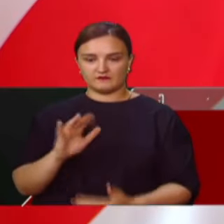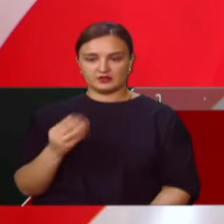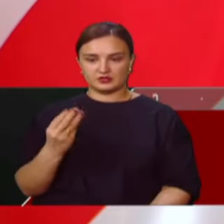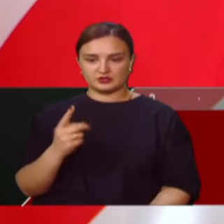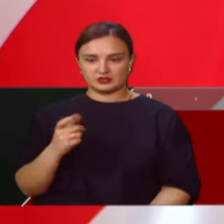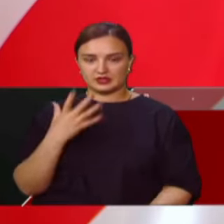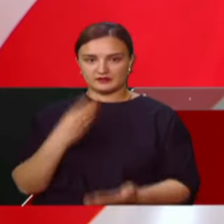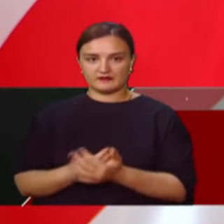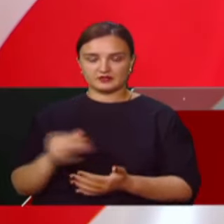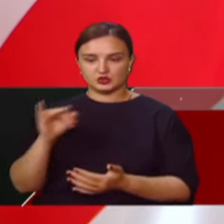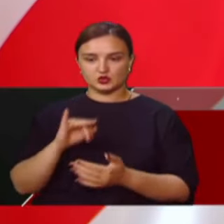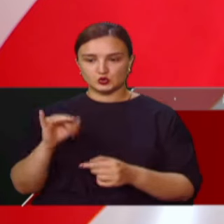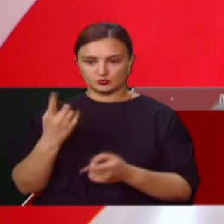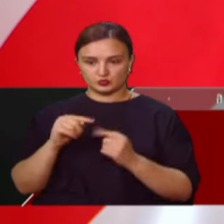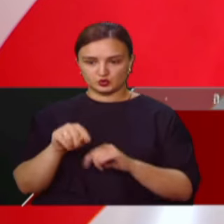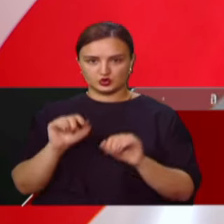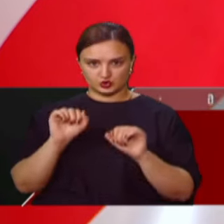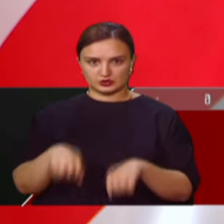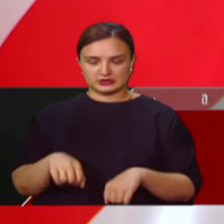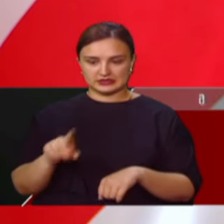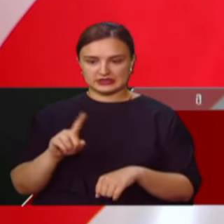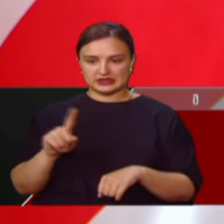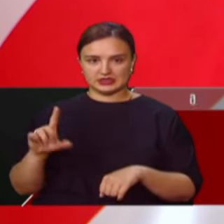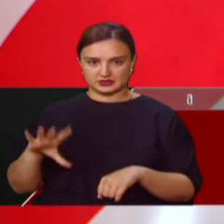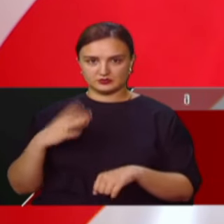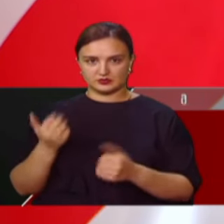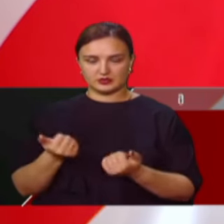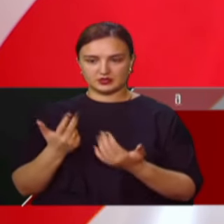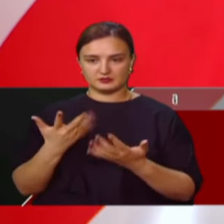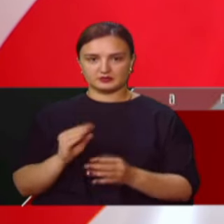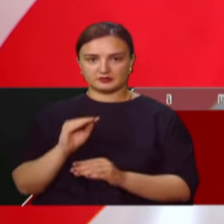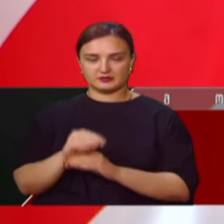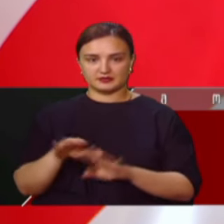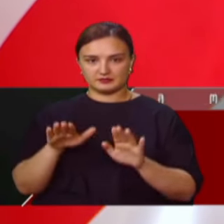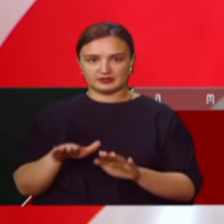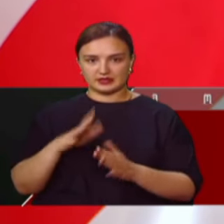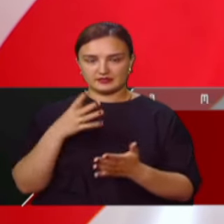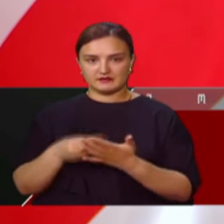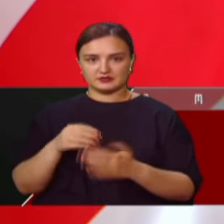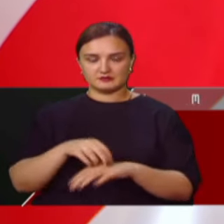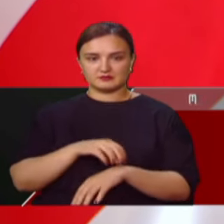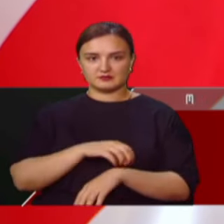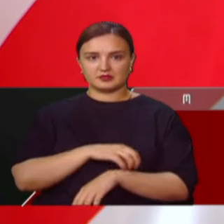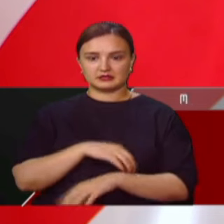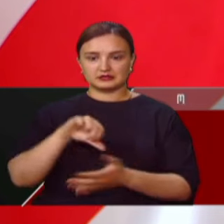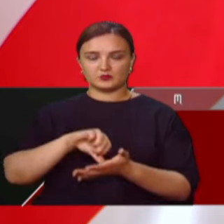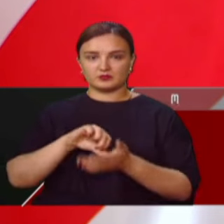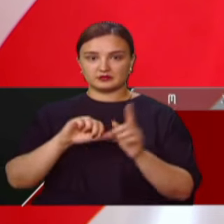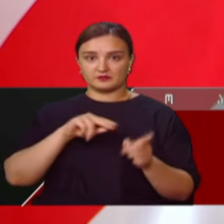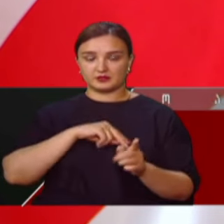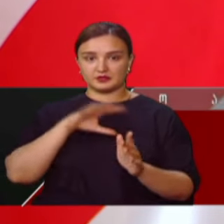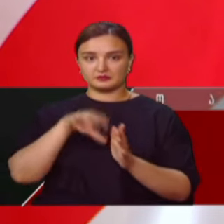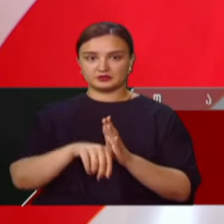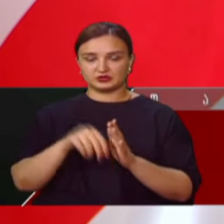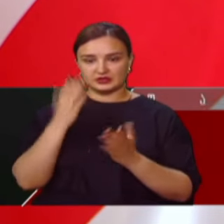შეირგოს თავის ისტორიულ წიაღში დაბრუნება, რითაც გაინახა რამოდენიმე დამატებითი ადგილი თავის პარტიის წარმომადგენლებისთვის პარლამენტში და